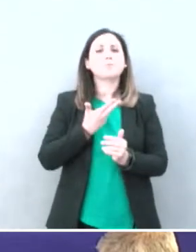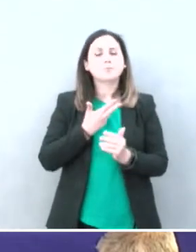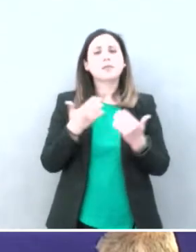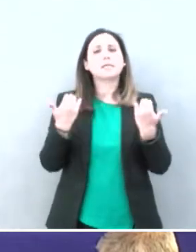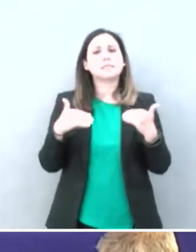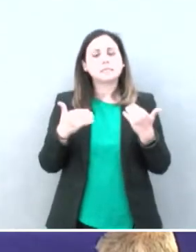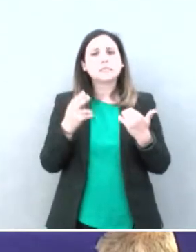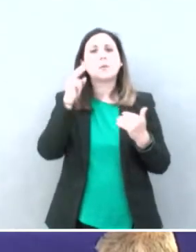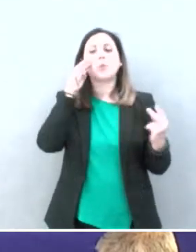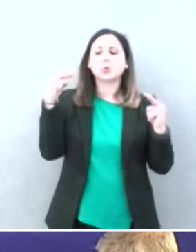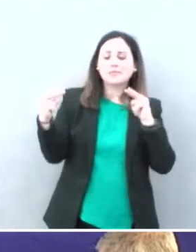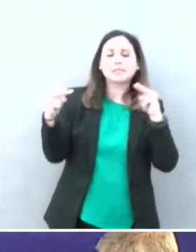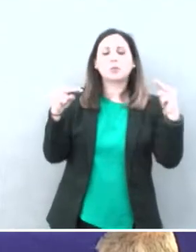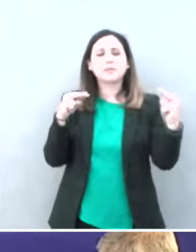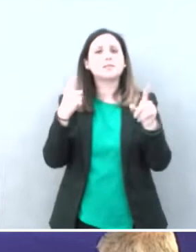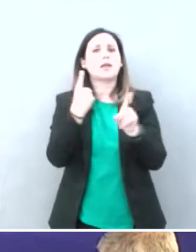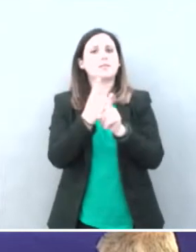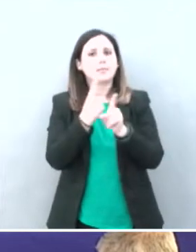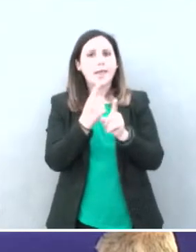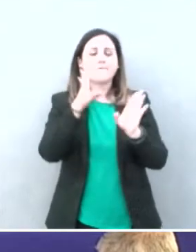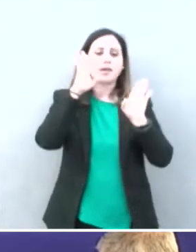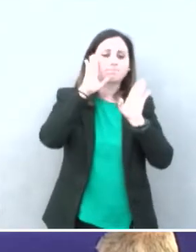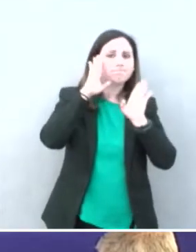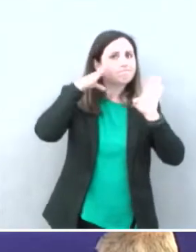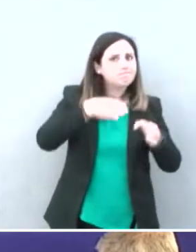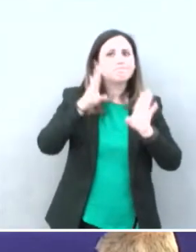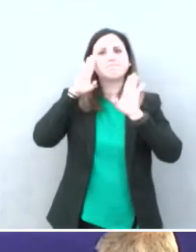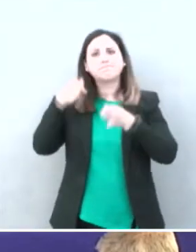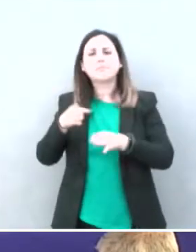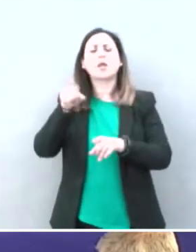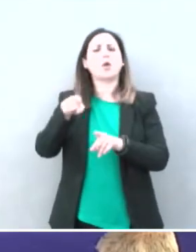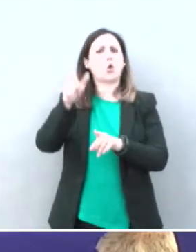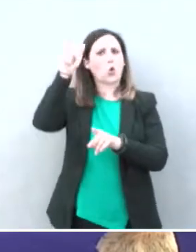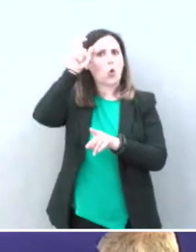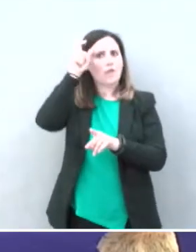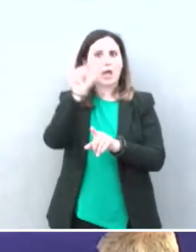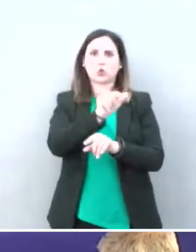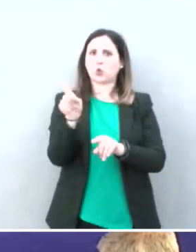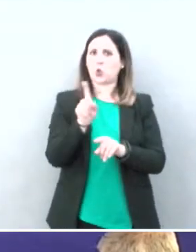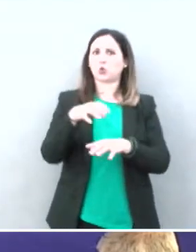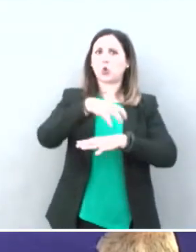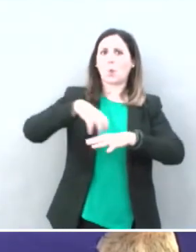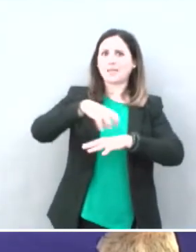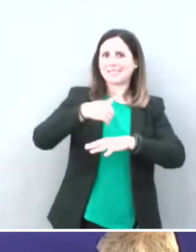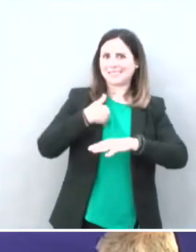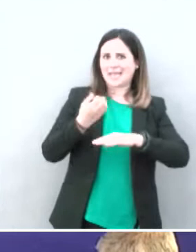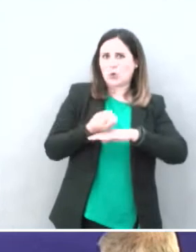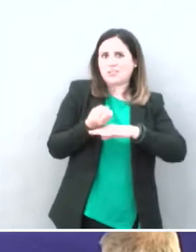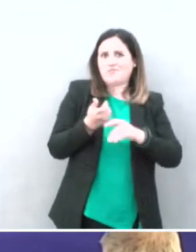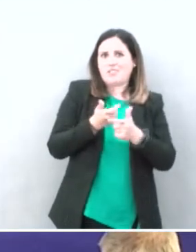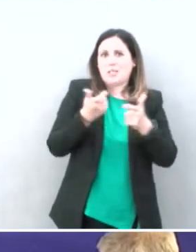due da coltivare, su cui evidentemente il governo, non soltanto il Ministero dello Sviluppo Economico, qui c'è il Ministro